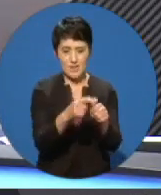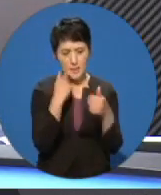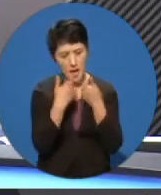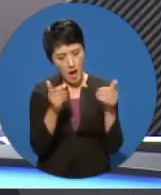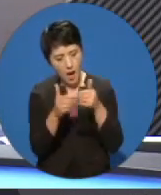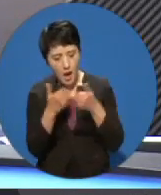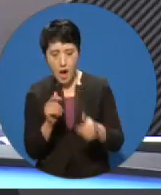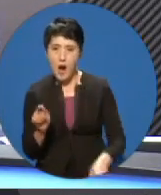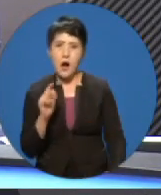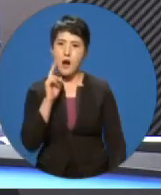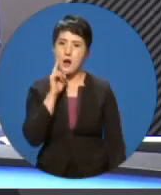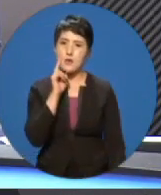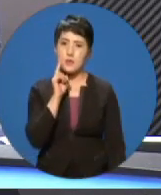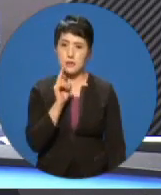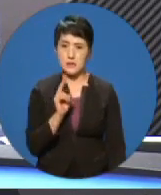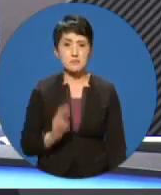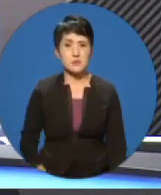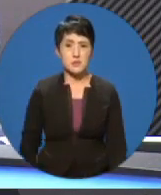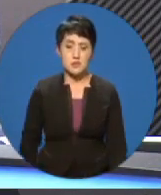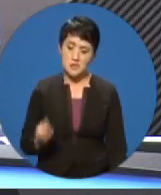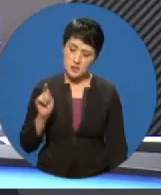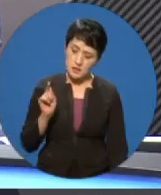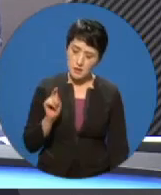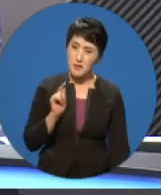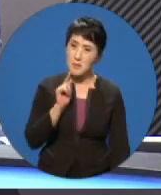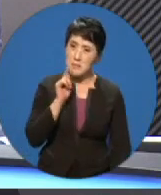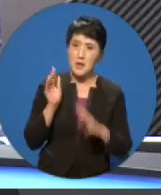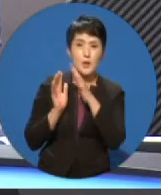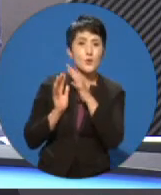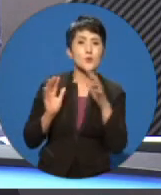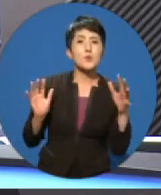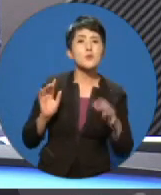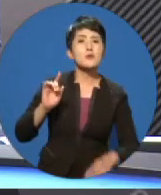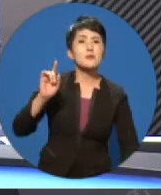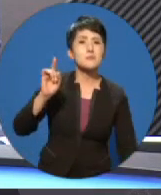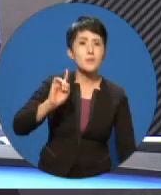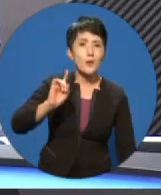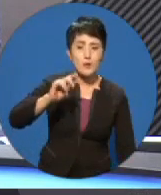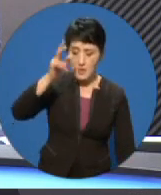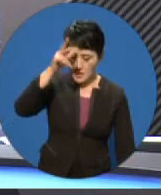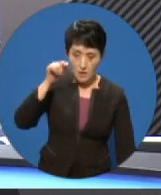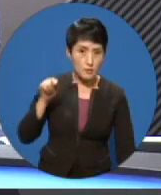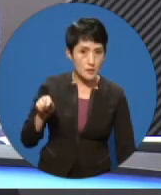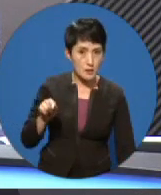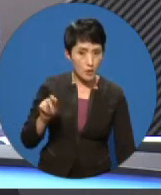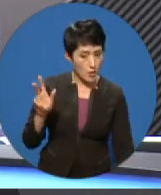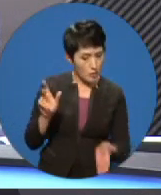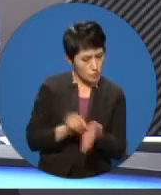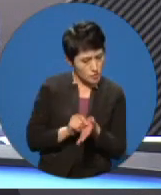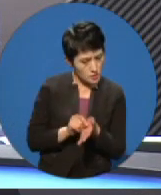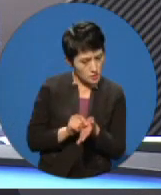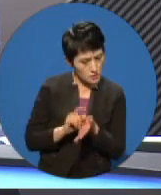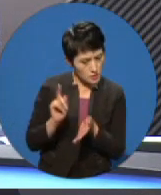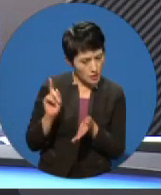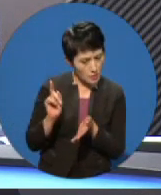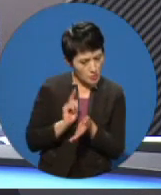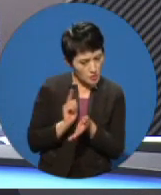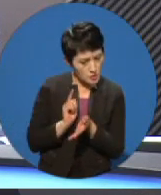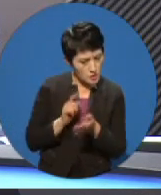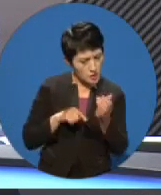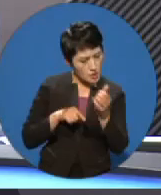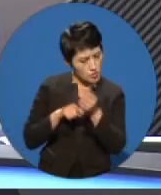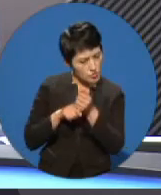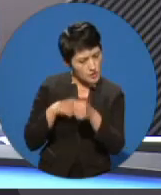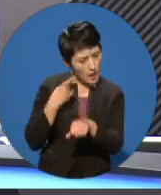지금 계속 논란이 되고 있는데 네. 일단 경찰은 지금 이장한 회장 수사 여부를 할지 말지 저울질 한다는 것